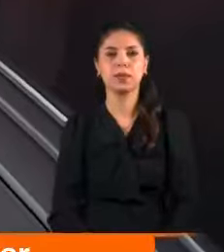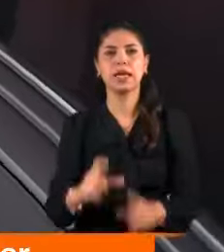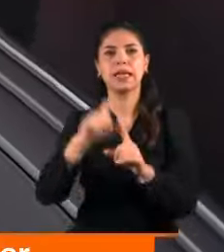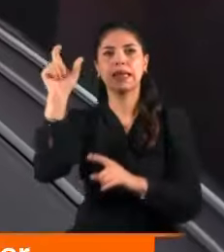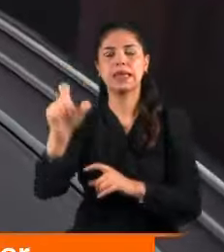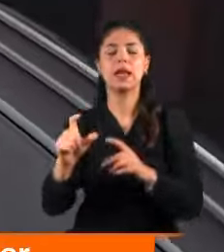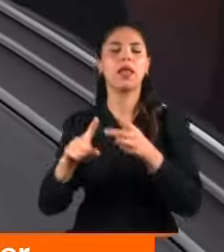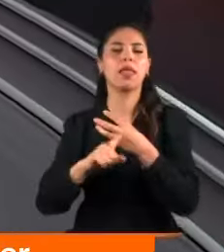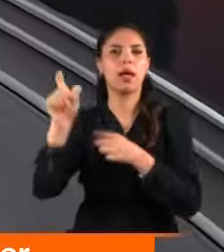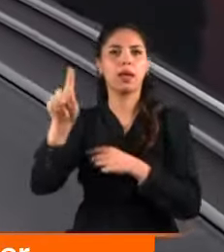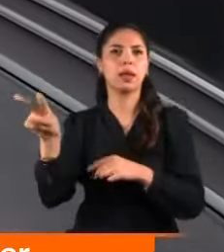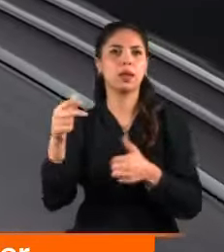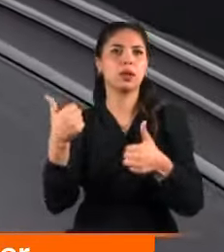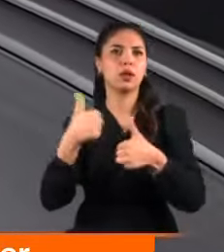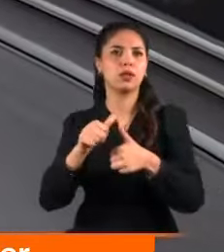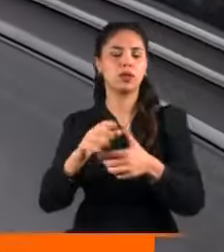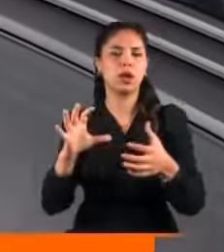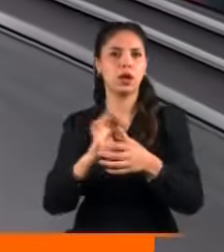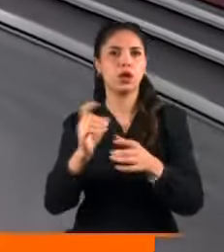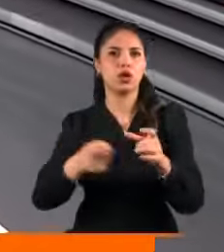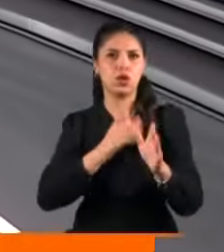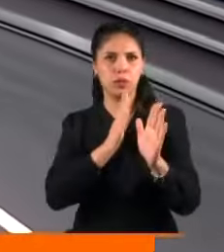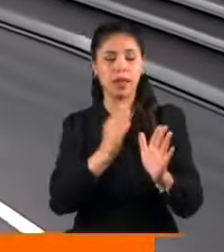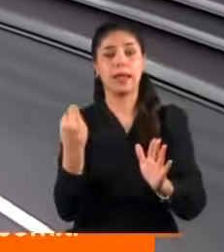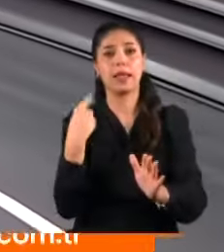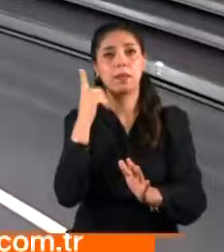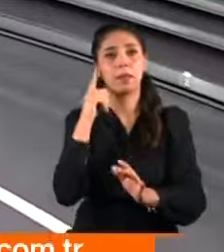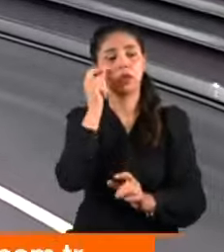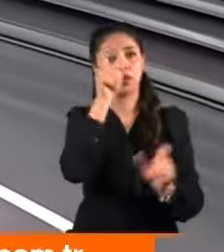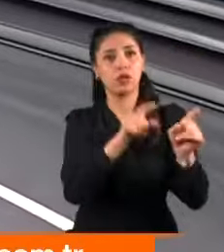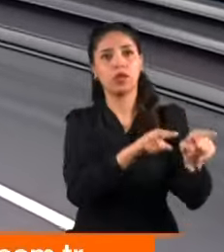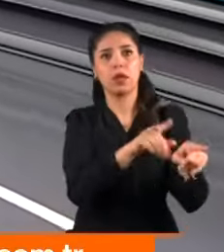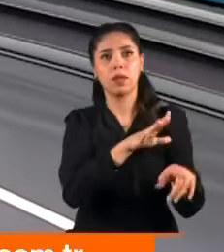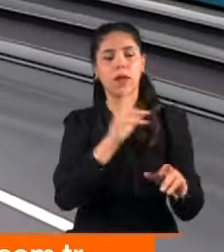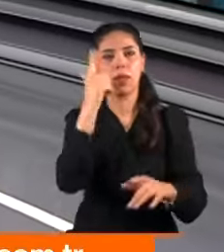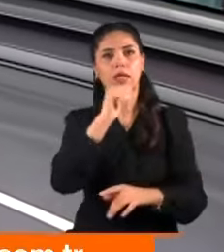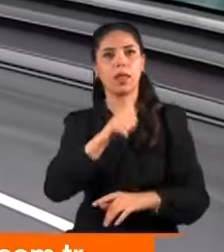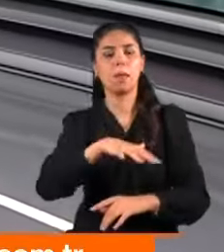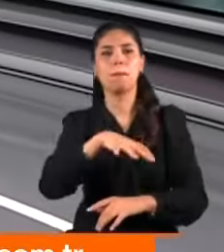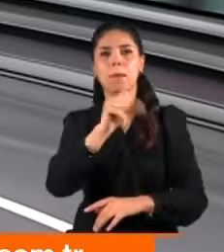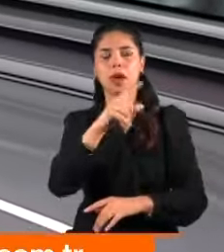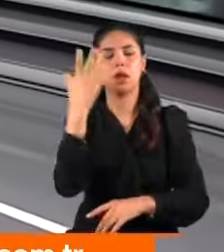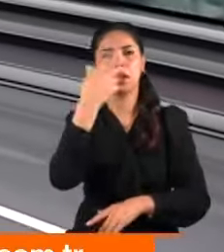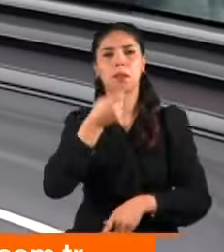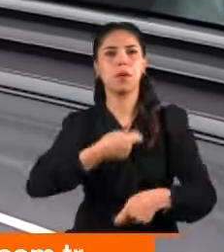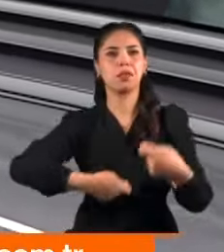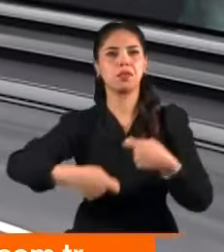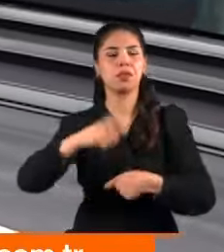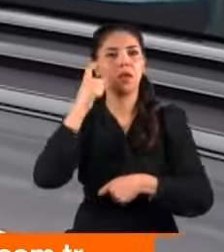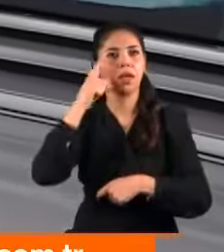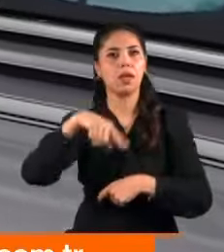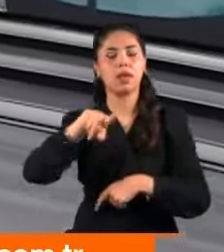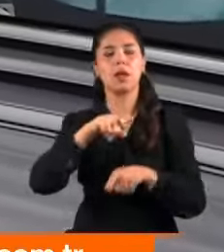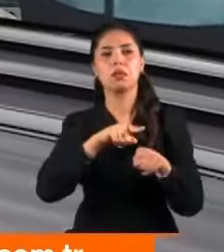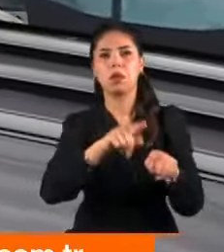Polat çiftine dair soruşturma sürerken yeni fenomenler de mercek altına alınmıştı. Güzellik merkezi gölgesinde kara para aklama iddialarının